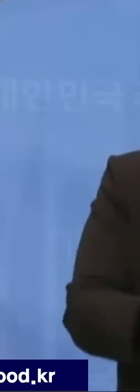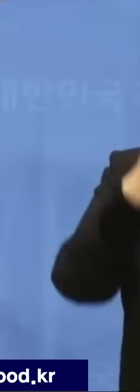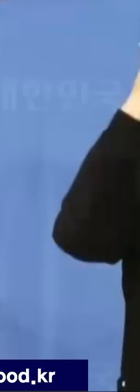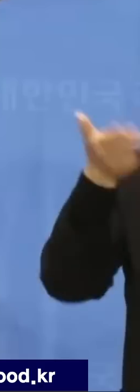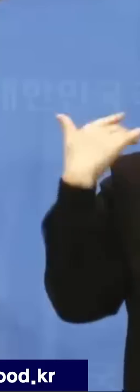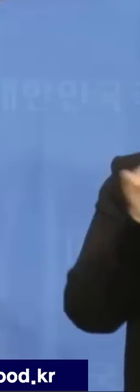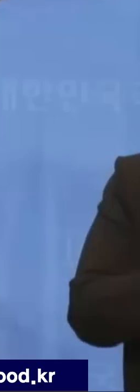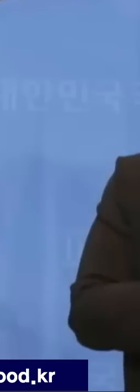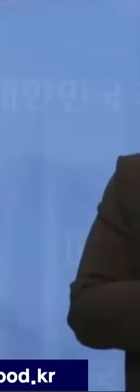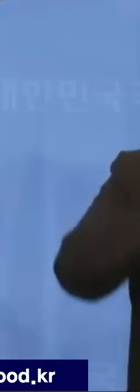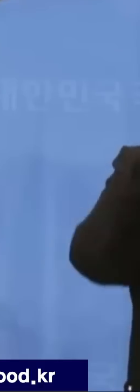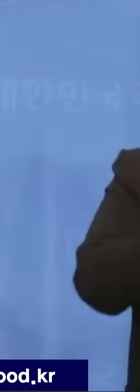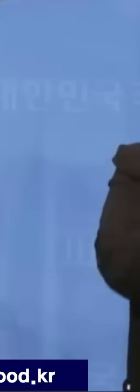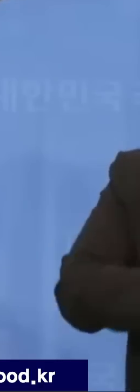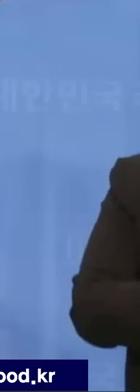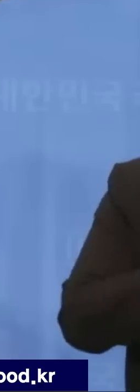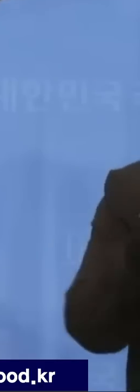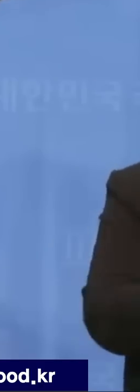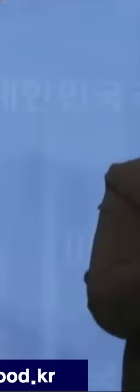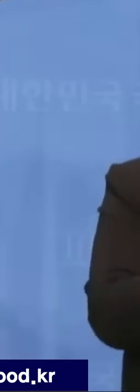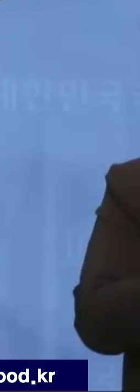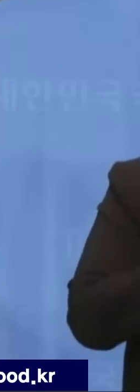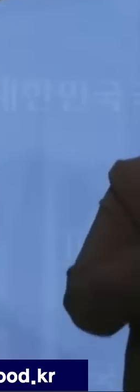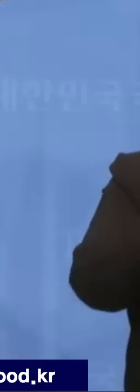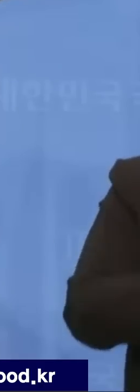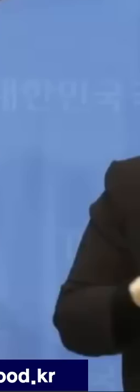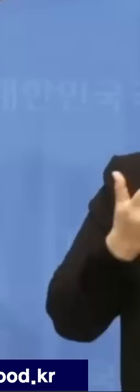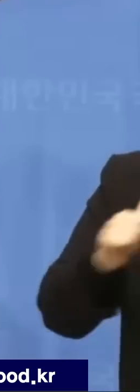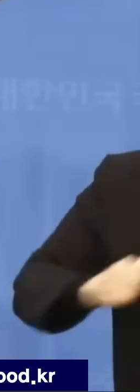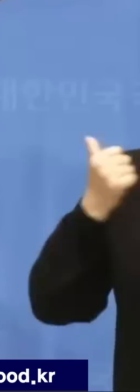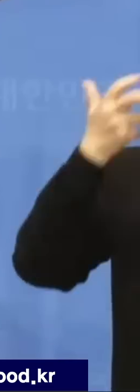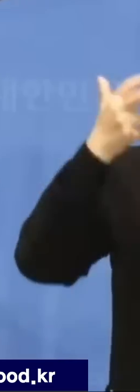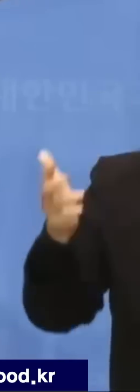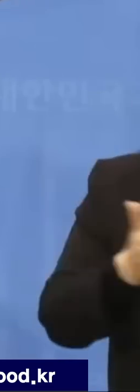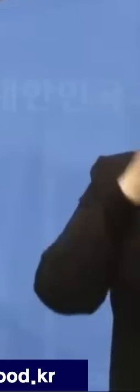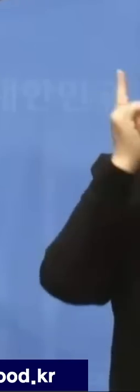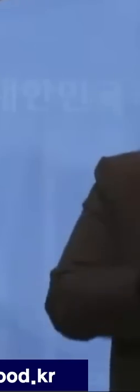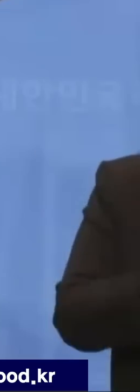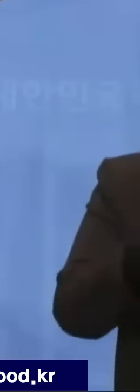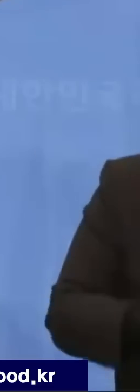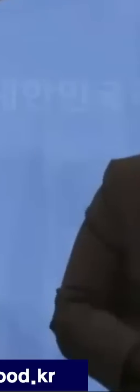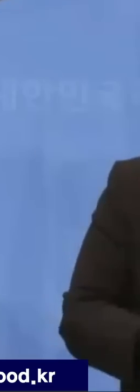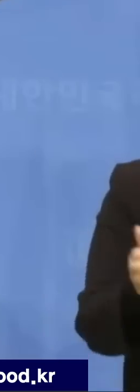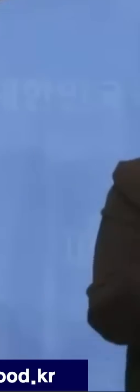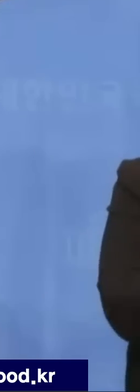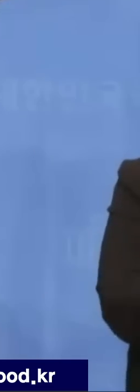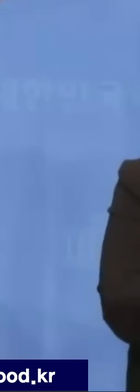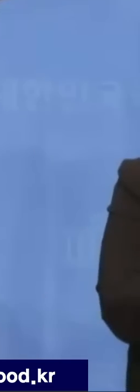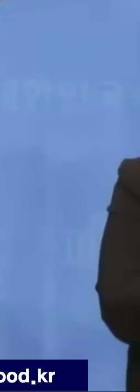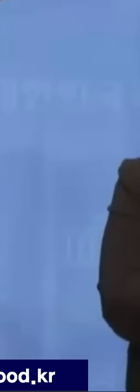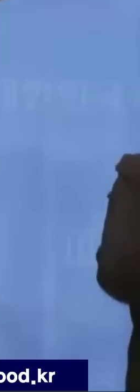먹으면서 면죄부를 주었던 MB를 구속수사하여 법의 심판대에 결국 세웠고